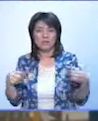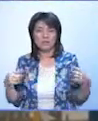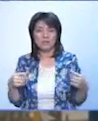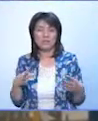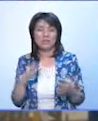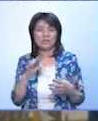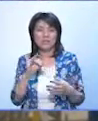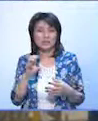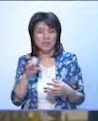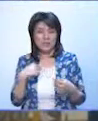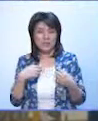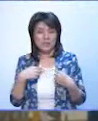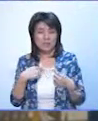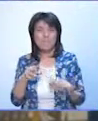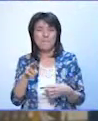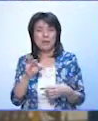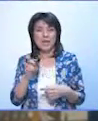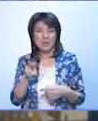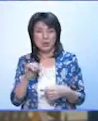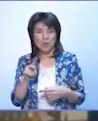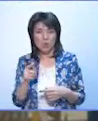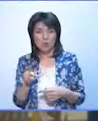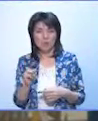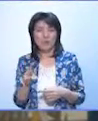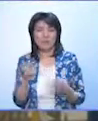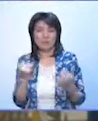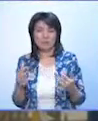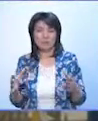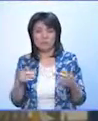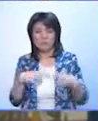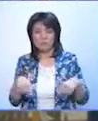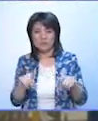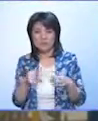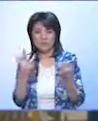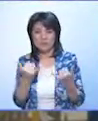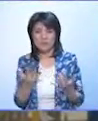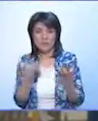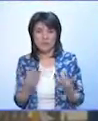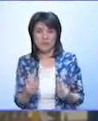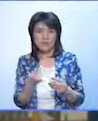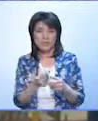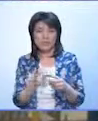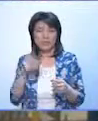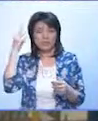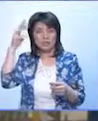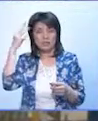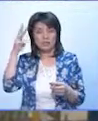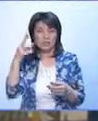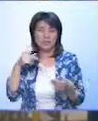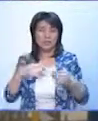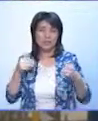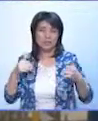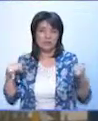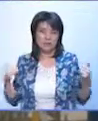испытательного полигона. В 1992 году эта организация образовалась. На сегодняшний день это современная, динамично